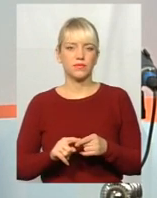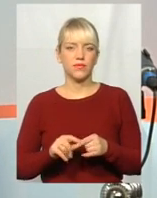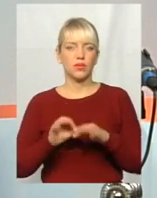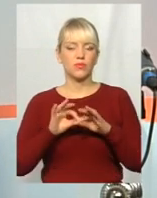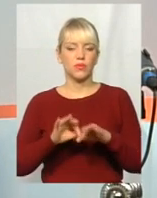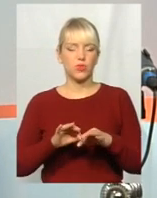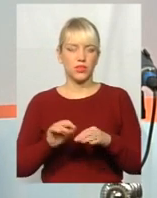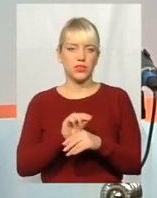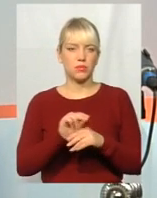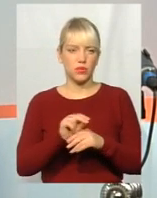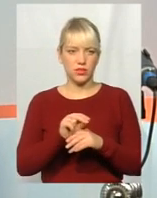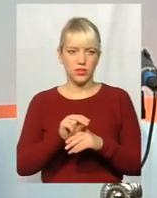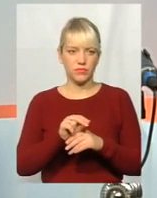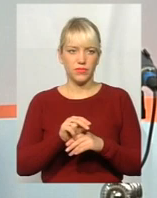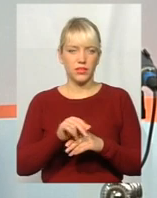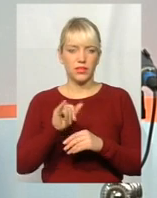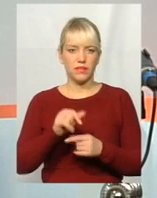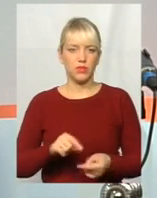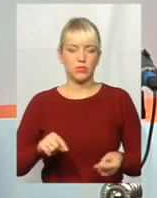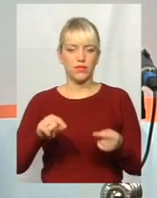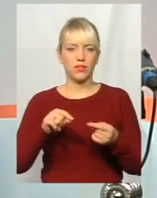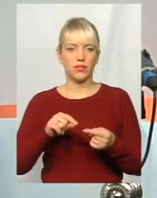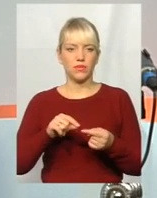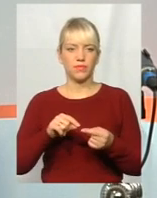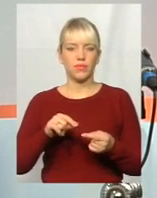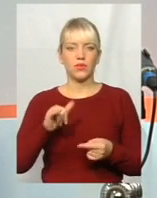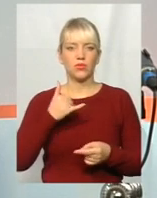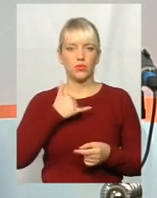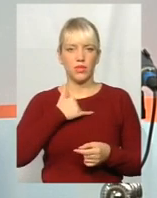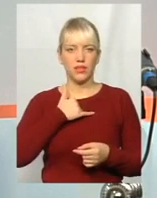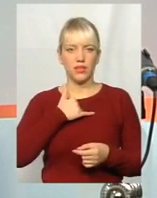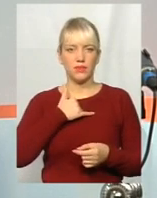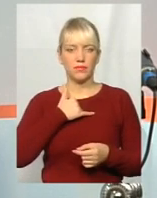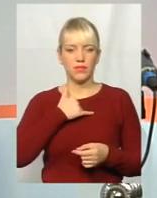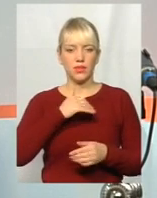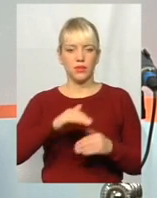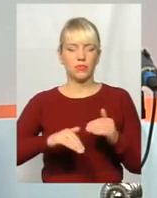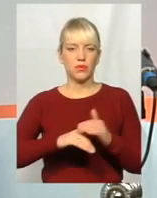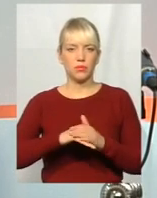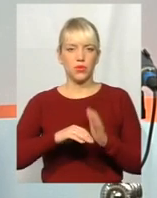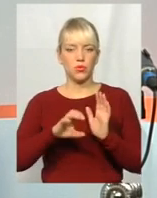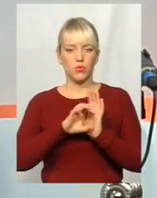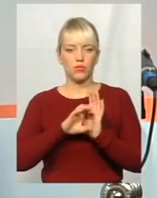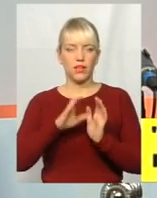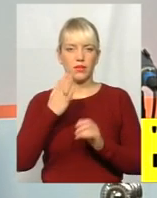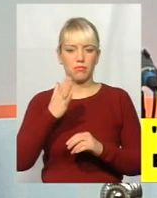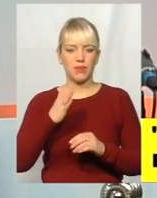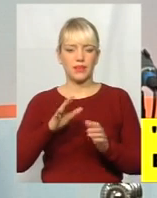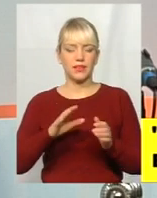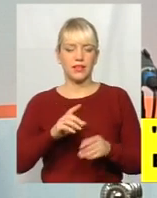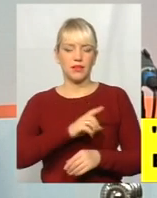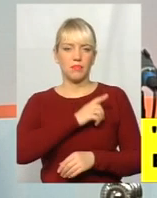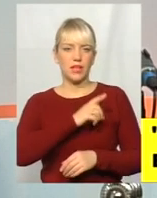проводились ремонти. Відповідно, у мене підпорядкування 5 технічних дільниць, тобто 5